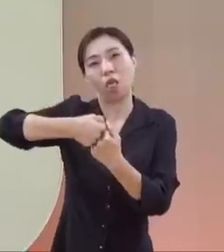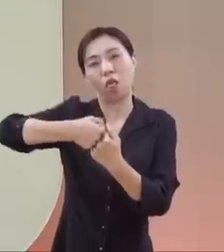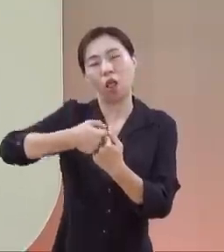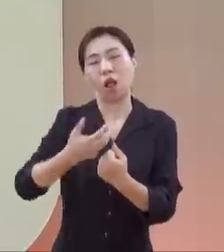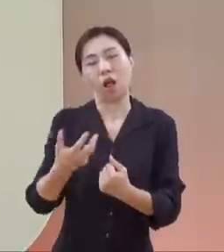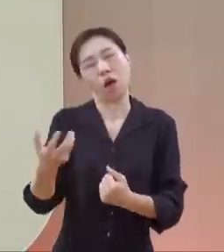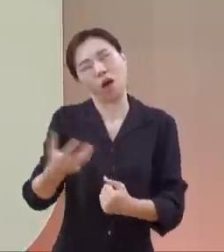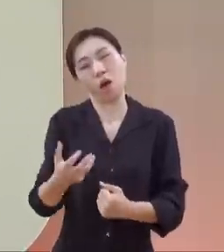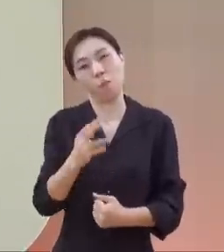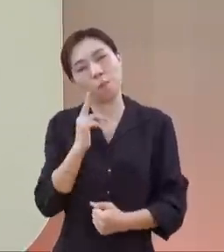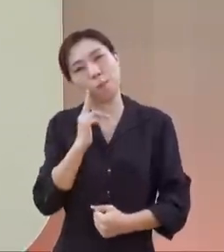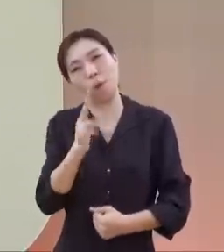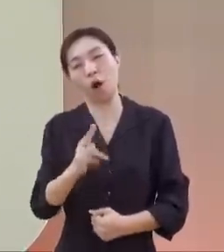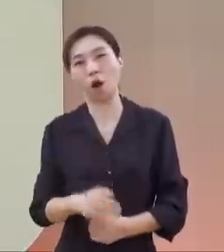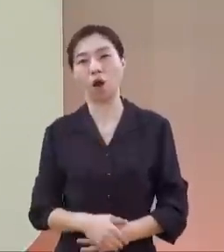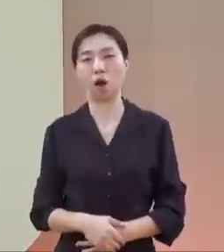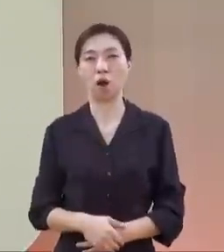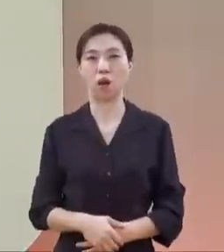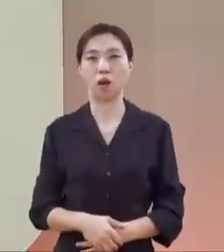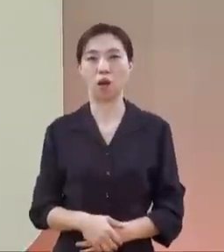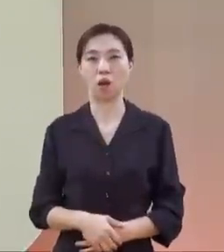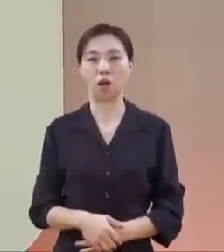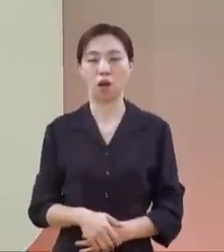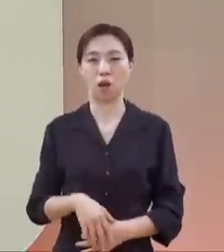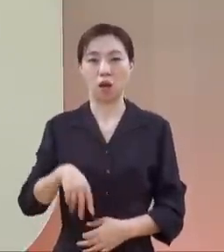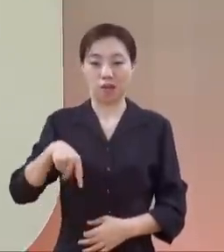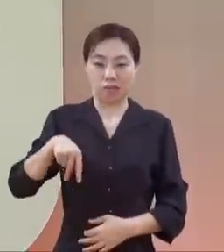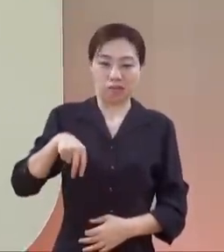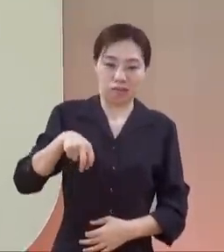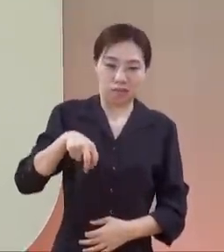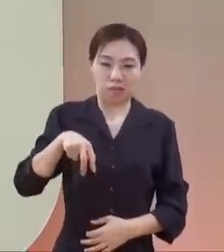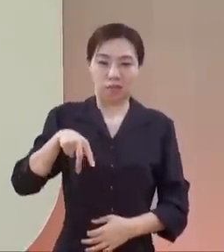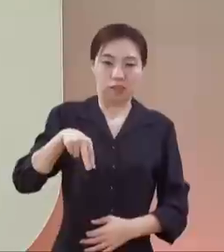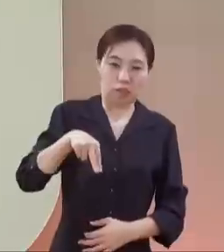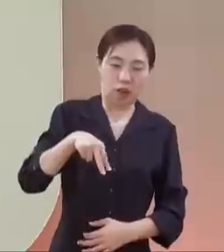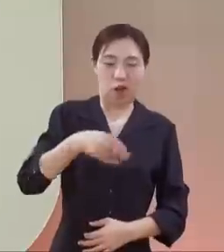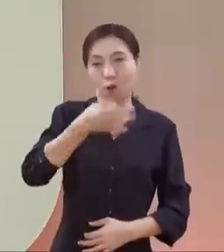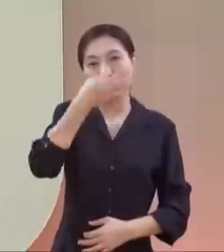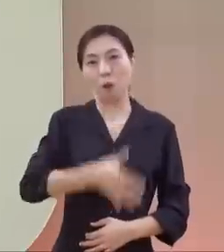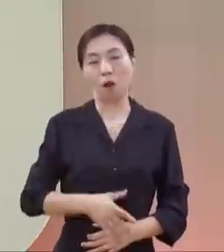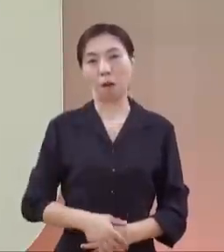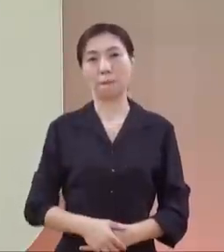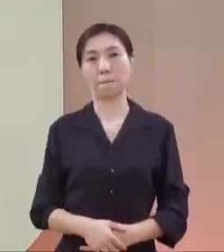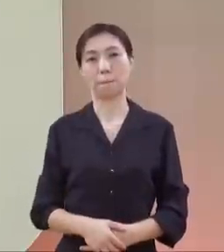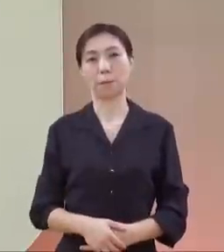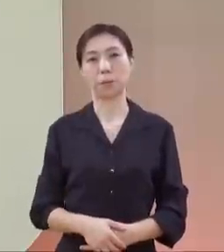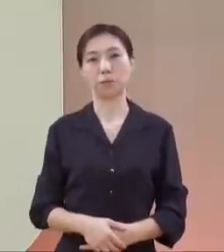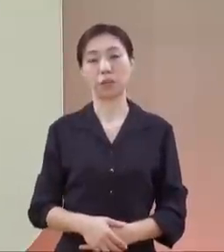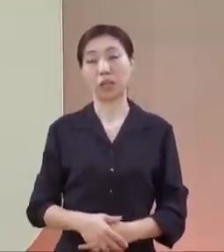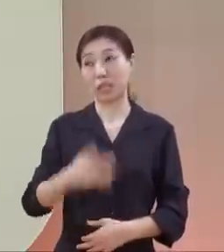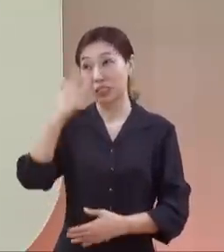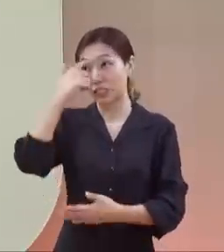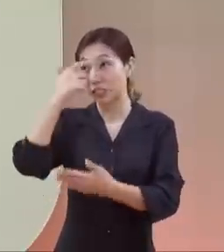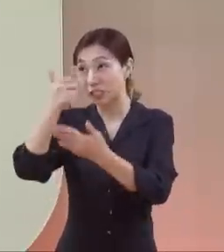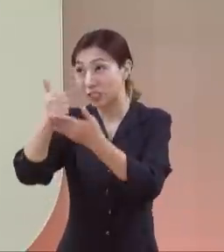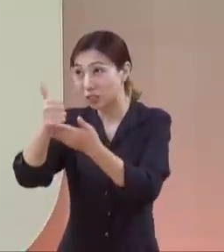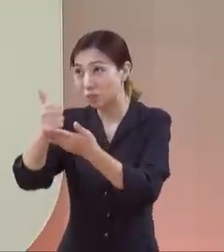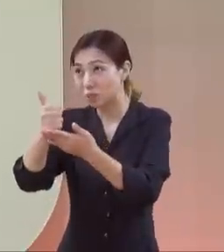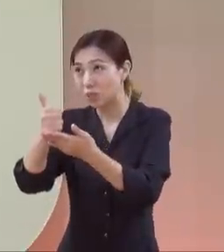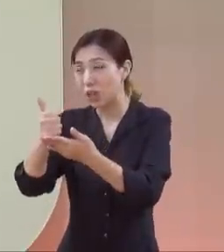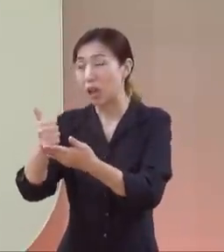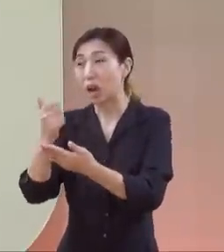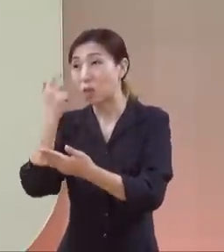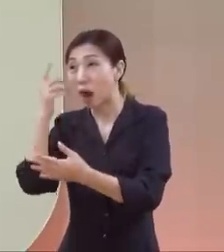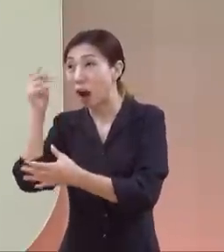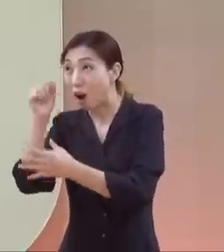무릎이 아프더래요 그래서 이제 스님들의 허락을 받고 이제 절하는 횟수를 줄이기는 했는데 여러분 우리